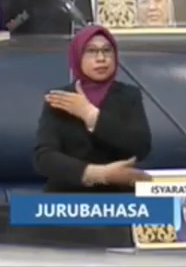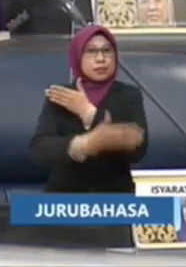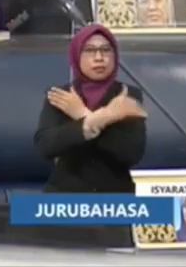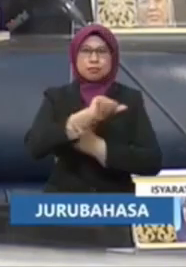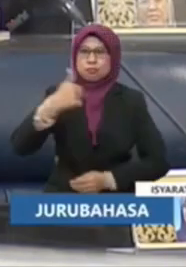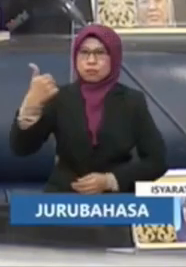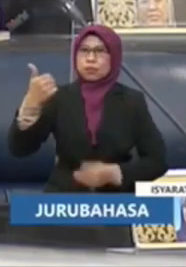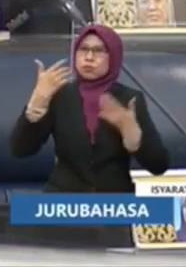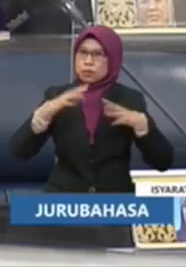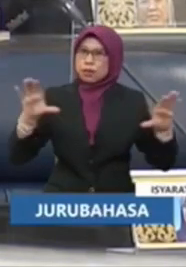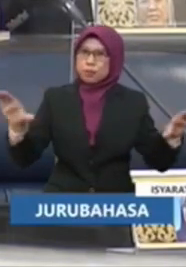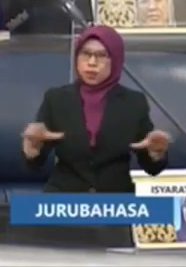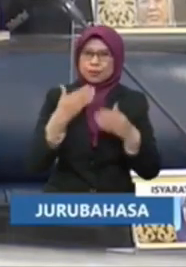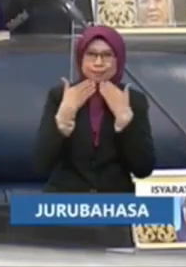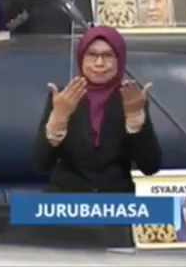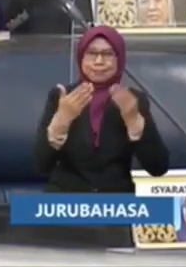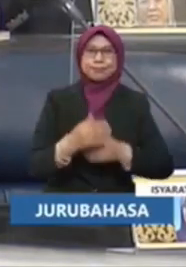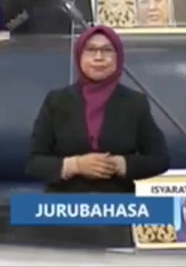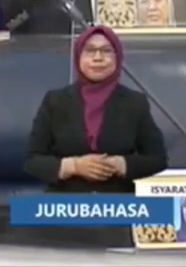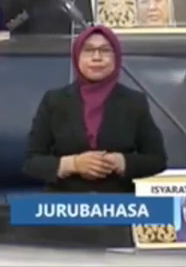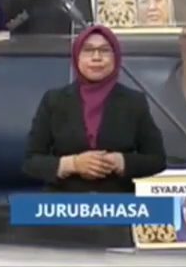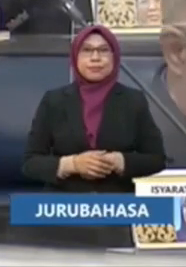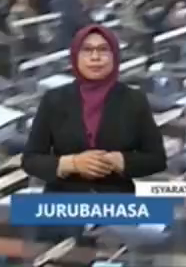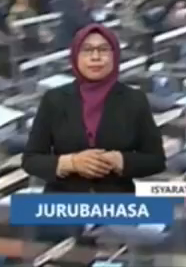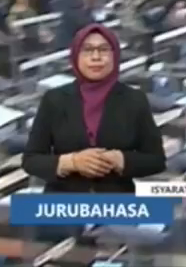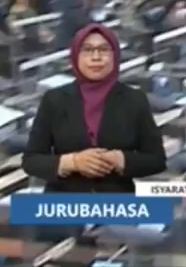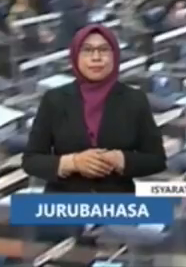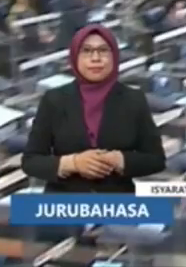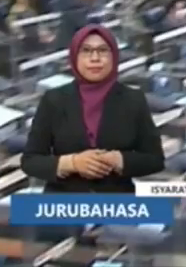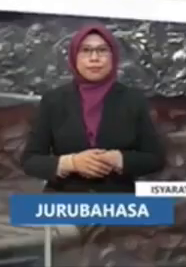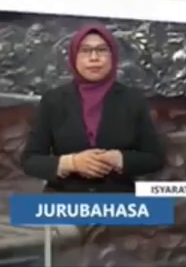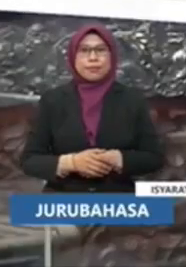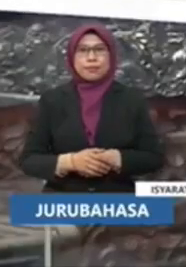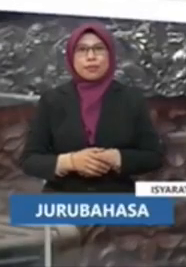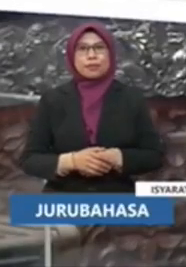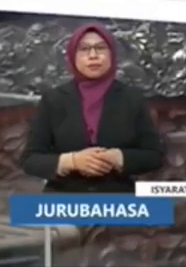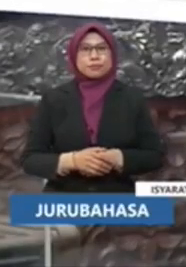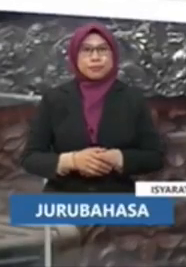sudah melaksanakan? Terima kasih. Terima kasih. Sila, di mana Menteri?